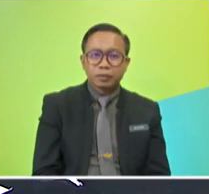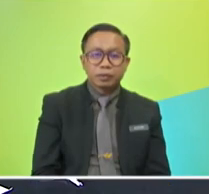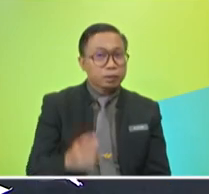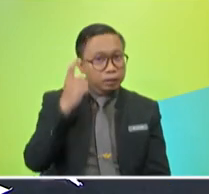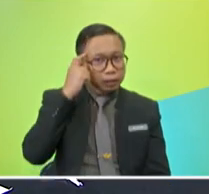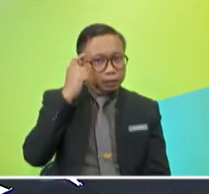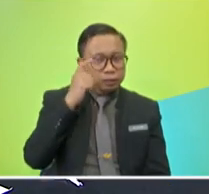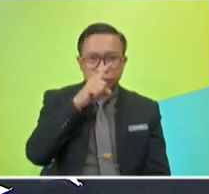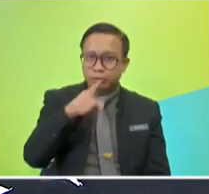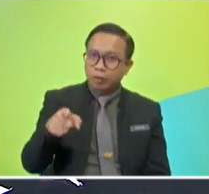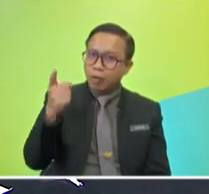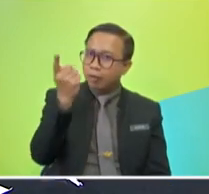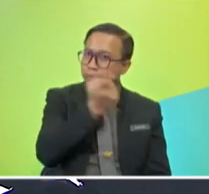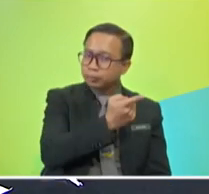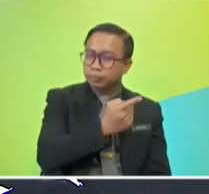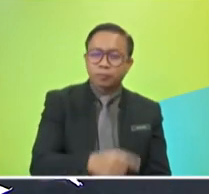kesilangkan